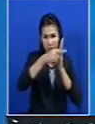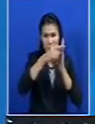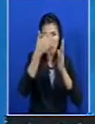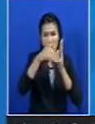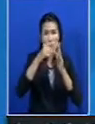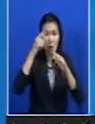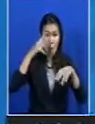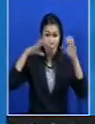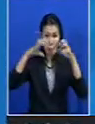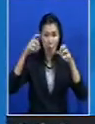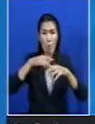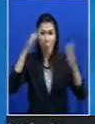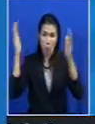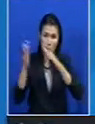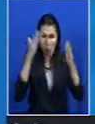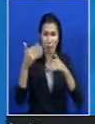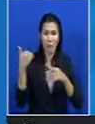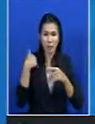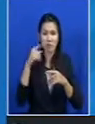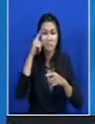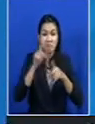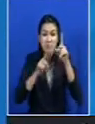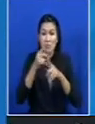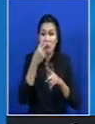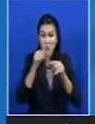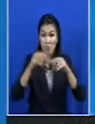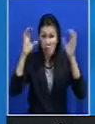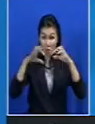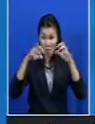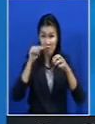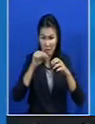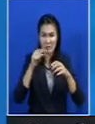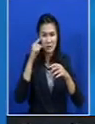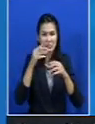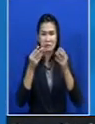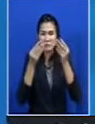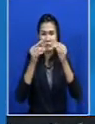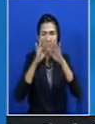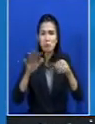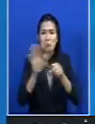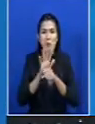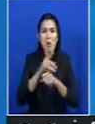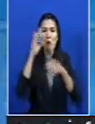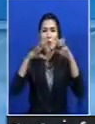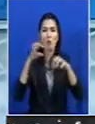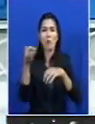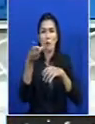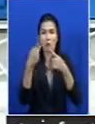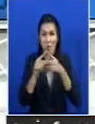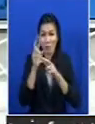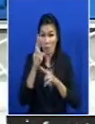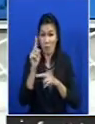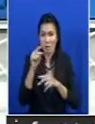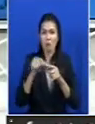เกิดฝนฟ้าคะนองและลมกระโชกแรงนะครับมีการประเมินว่าฝนที่จะตกลงมานั้นนะครับความชื้นไม่เพียงพอปริมาณฝนจะน้อยแต่สิ่งที่ต้องเฝ้าระ